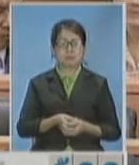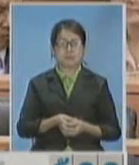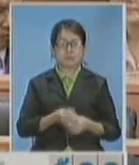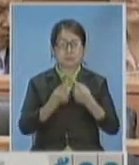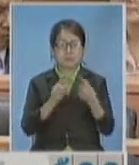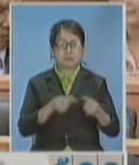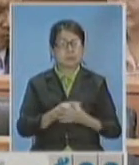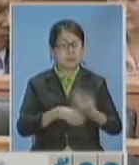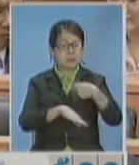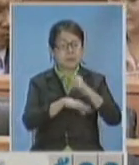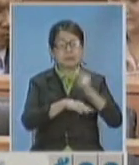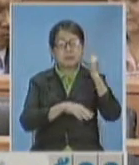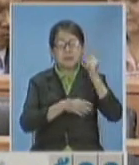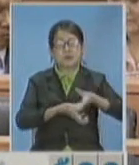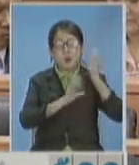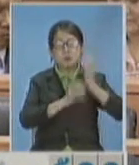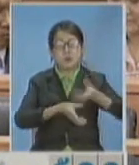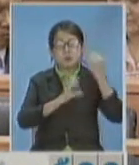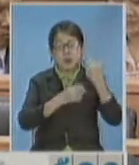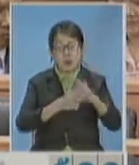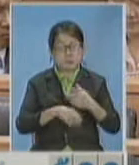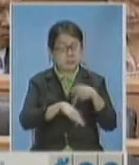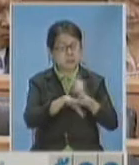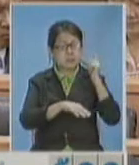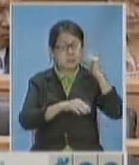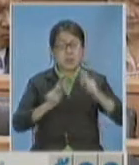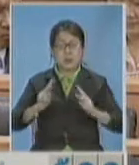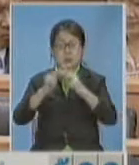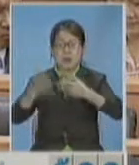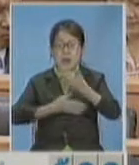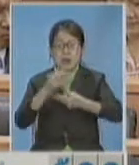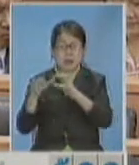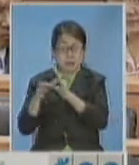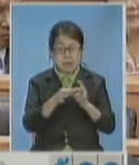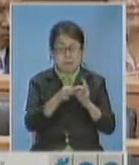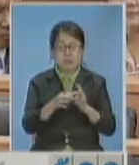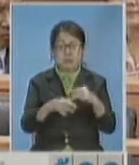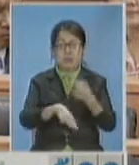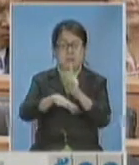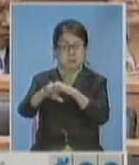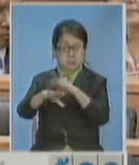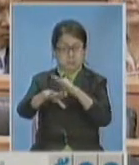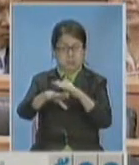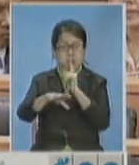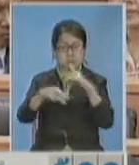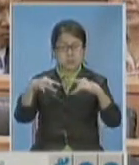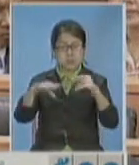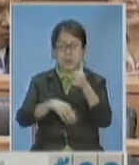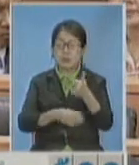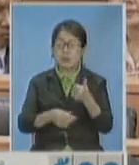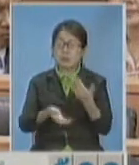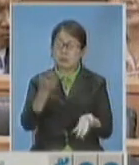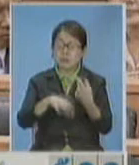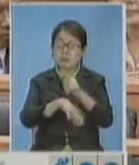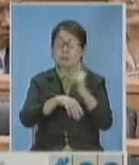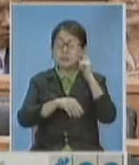ท่านประธานเห็นว่าเขาเอาเหตุผลปรับลดเรื่องของกระทรวงพาณิชย์มาอภิปรายมาตรา3ท่านประธานเบรกได้ครับหรือจะอนุญาตก็